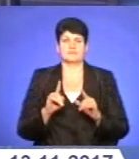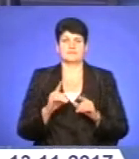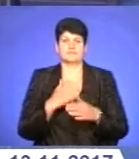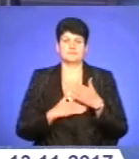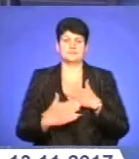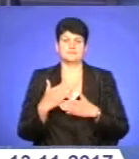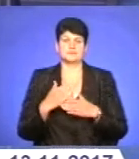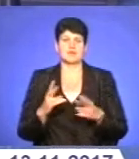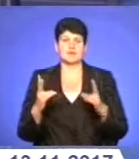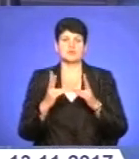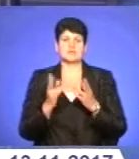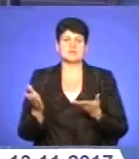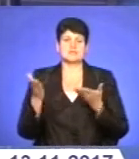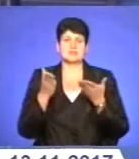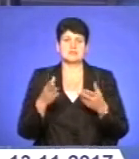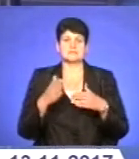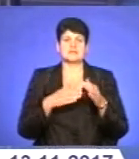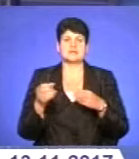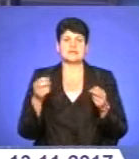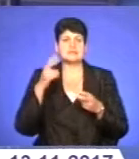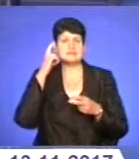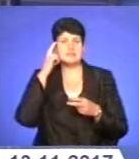потребами. На зустріч запросили спеціаліста з Києва,